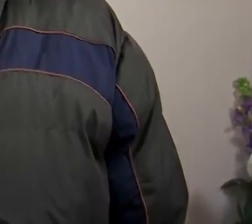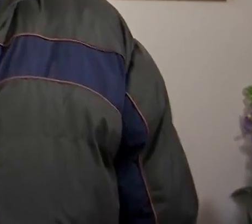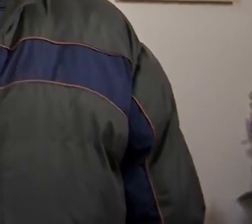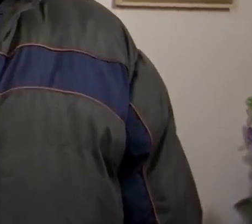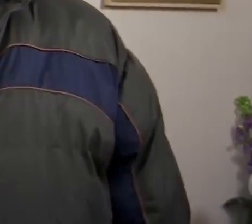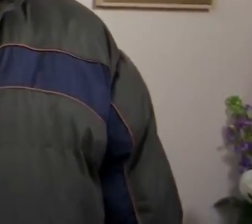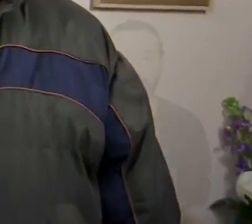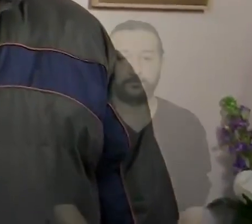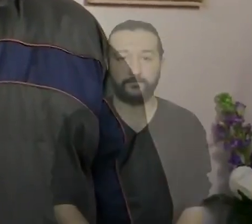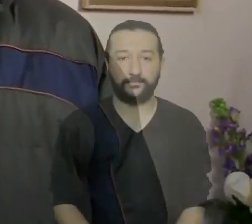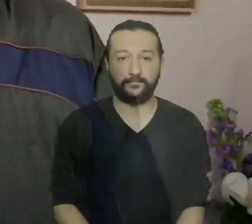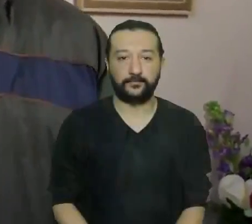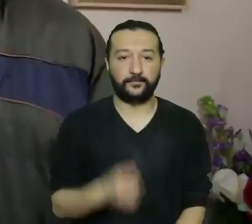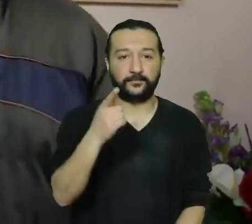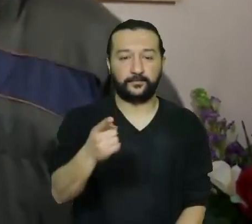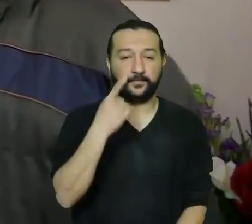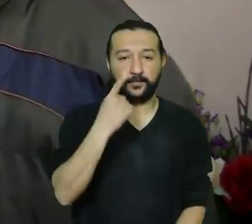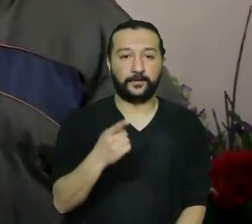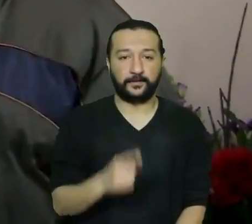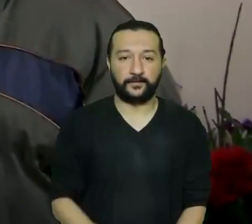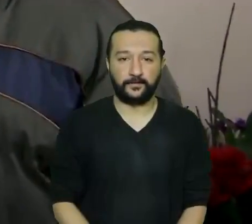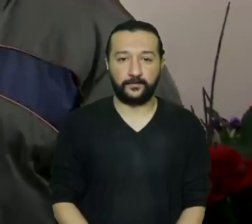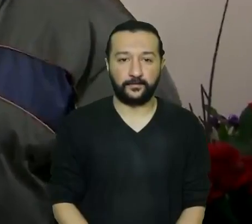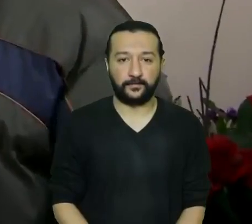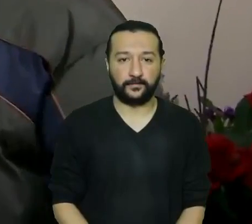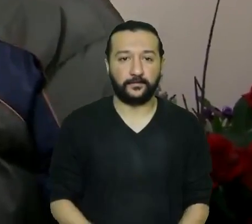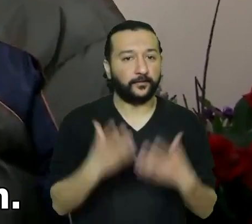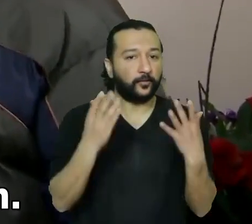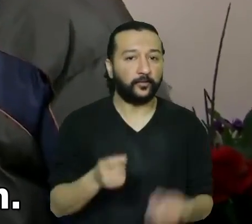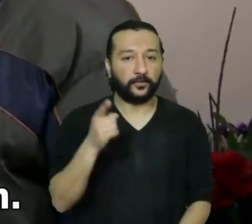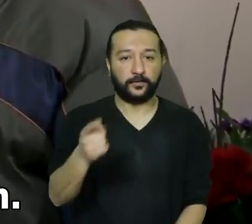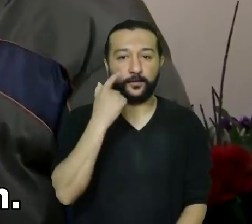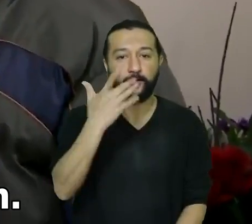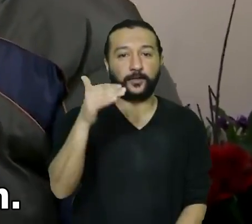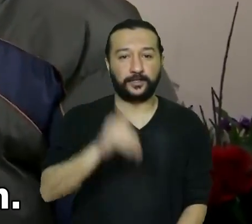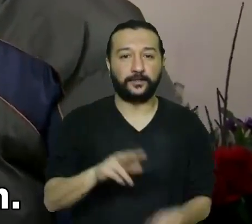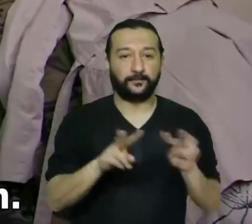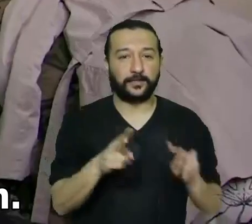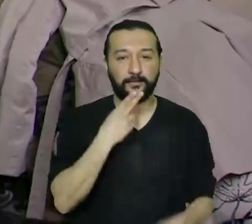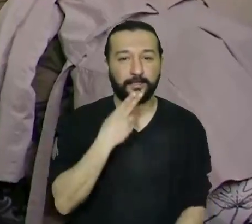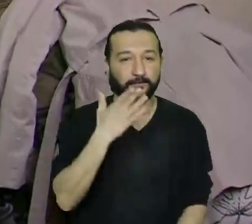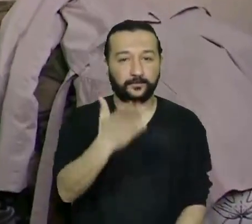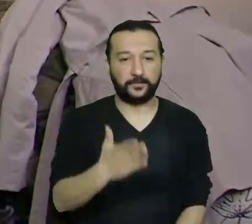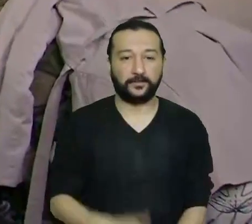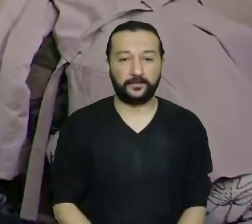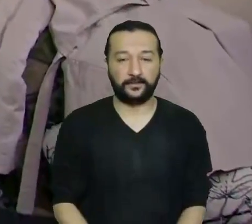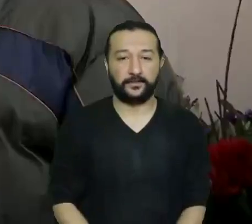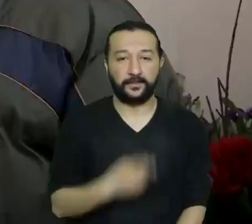Gözleri kadının minisinde. Şşt gel. Enseye şaplak. Hoş geldin Meryem Hanım.